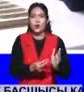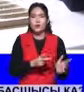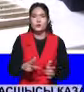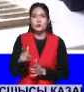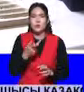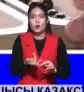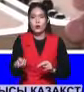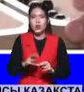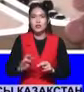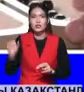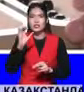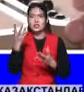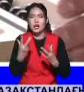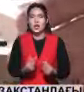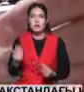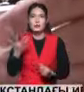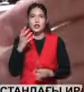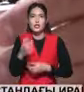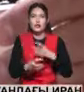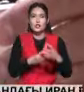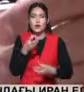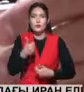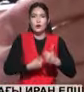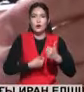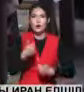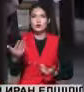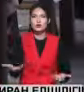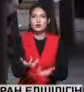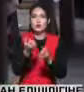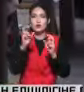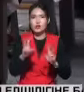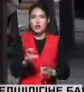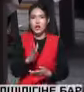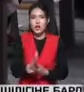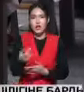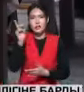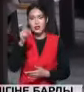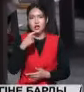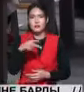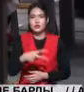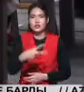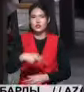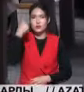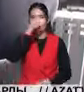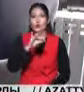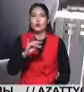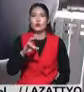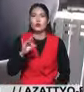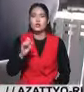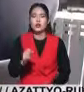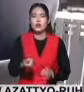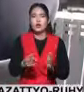бұл қыркүйек айында өтетін 5-ші дүниежүзілік көшпенділер ойынына қолдау дейді. Айта кетейік, 2020 жылы ЮНЕСКО 9